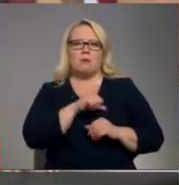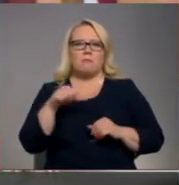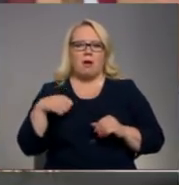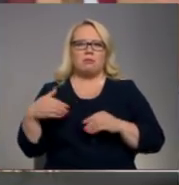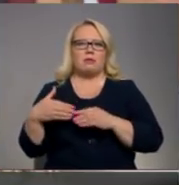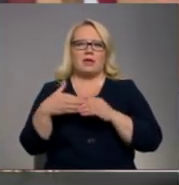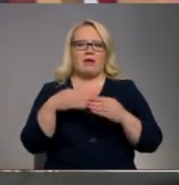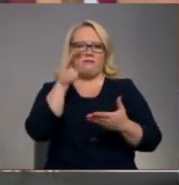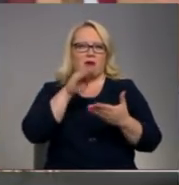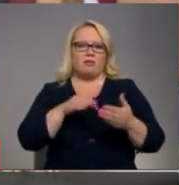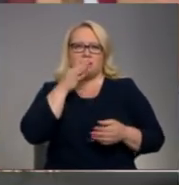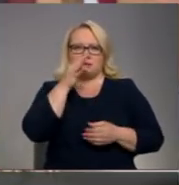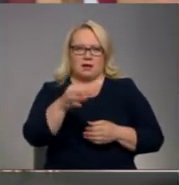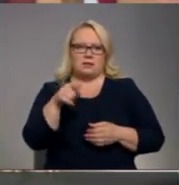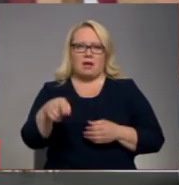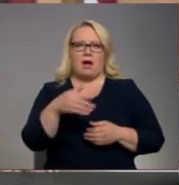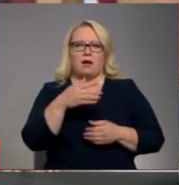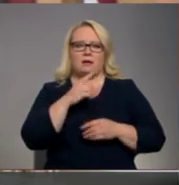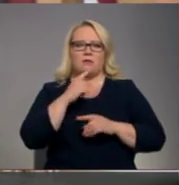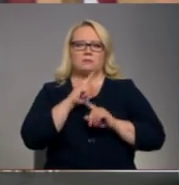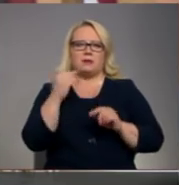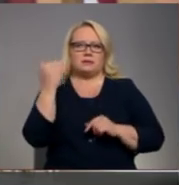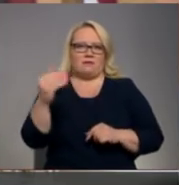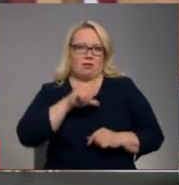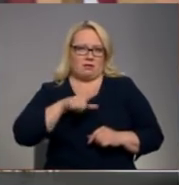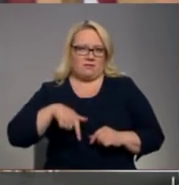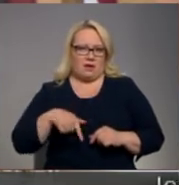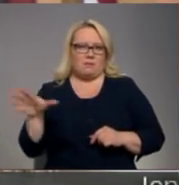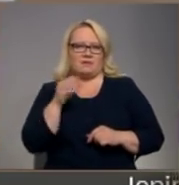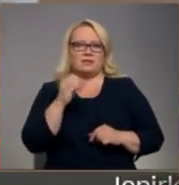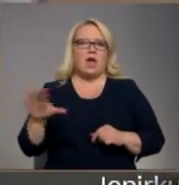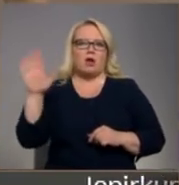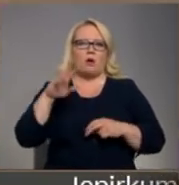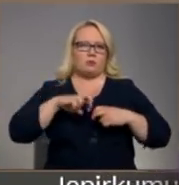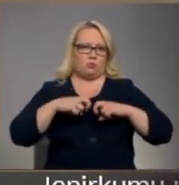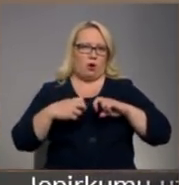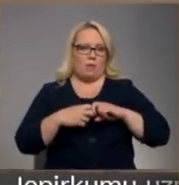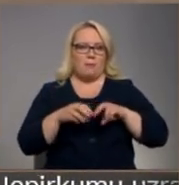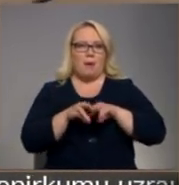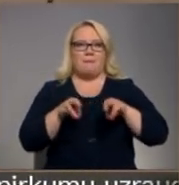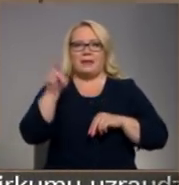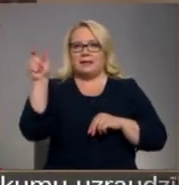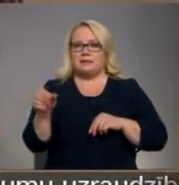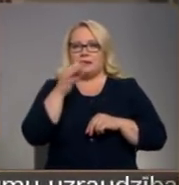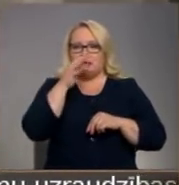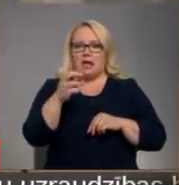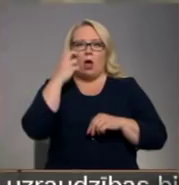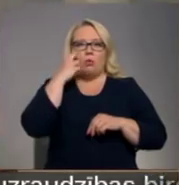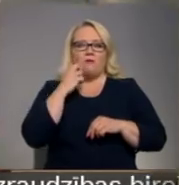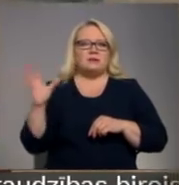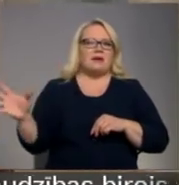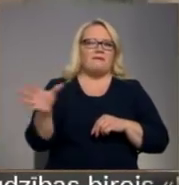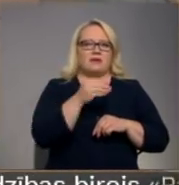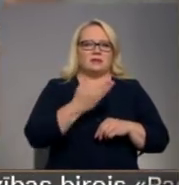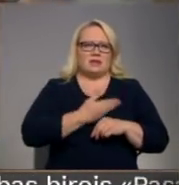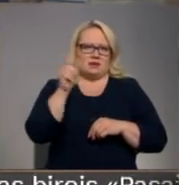ievadā atzīst, ka tā jau nav specifiski Latvijas problēma, tā ir visas Eiropas problēma. Ministru uzsver, tā kā noveco visa